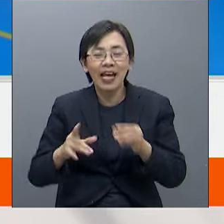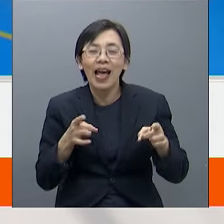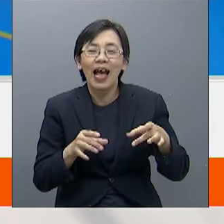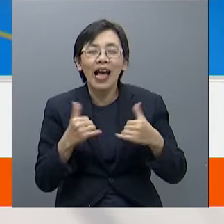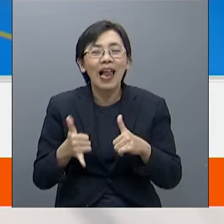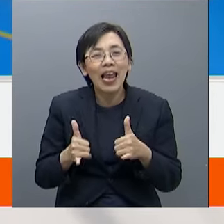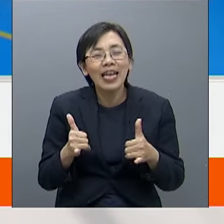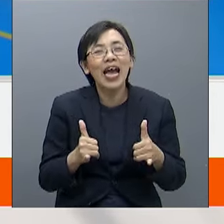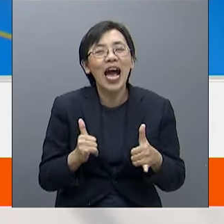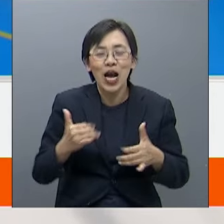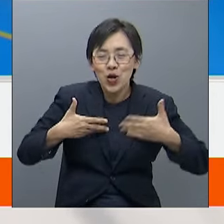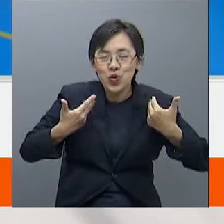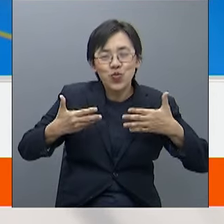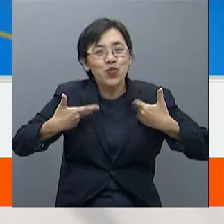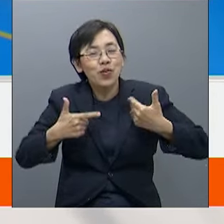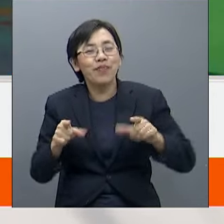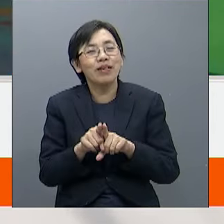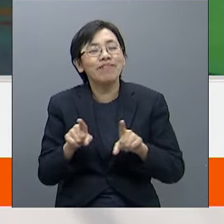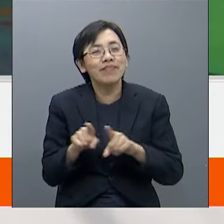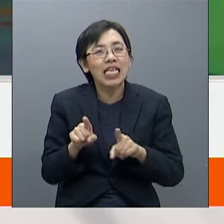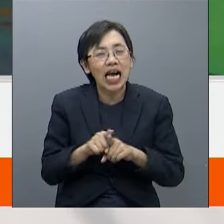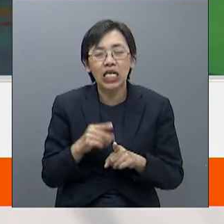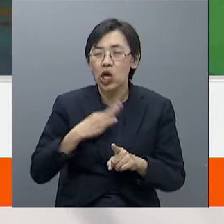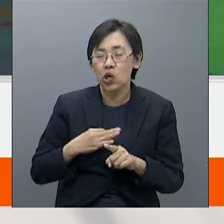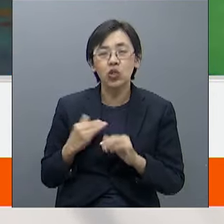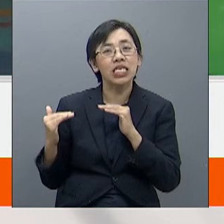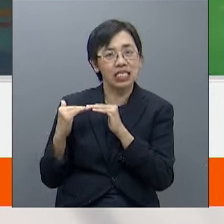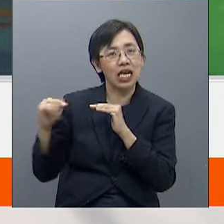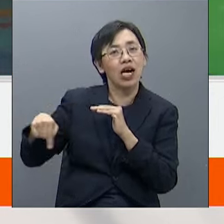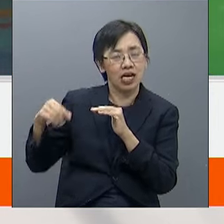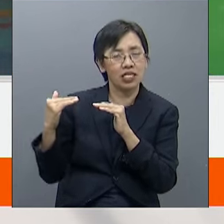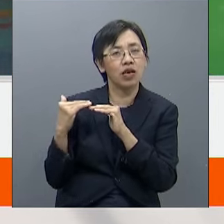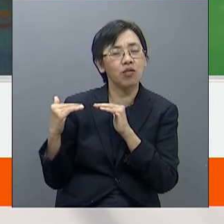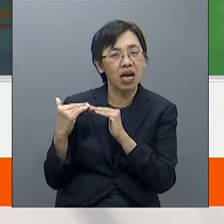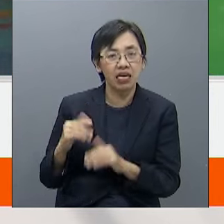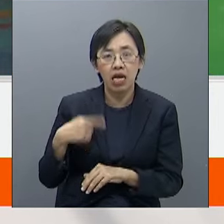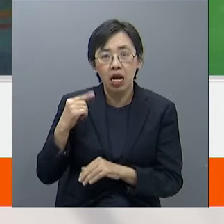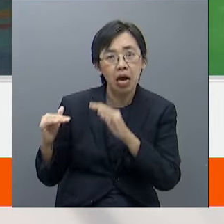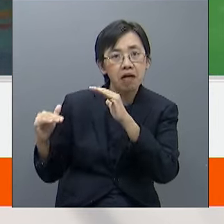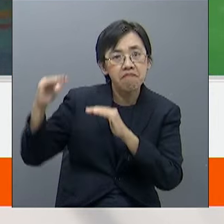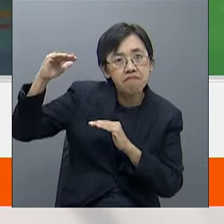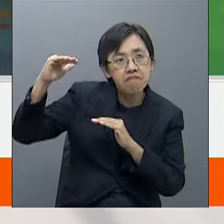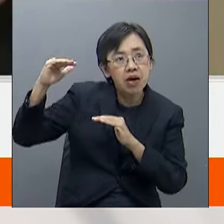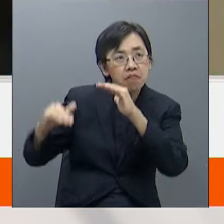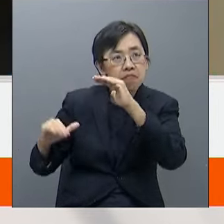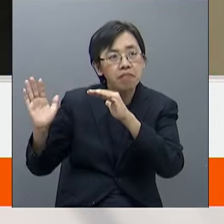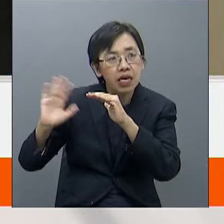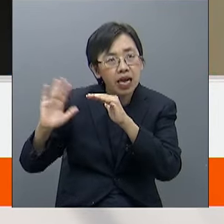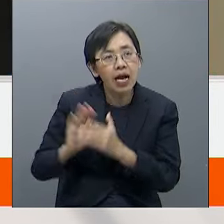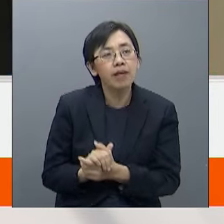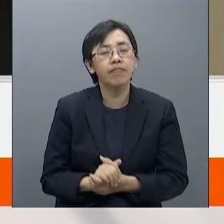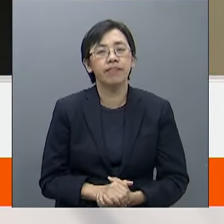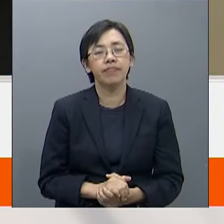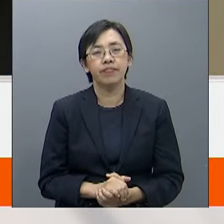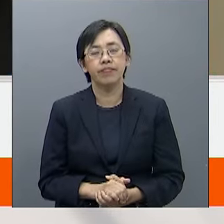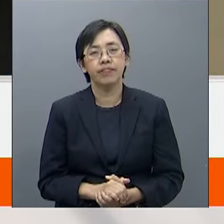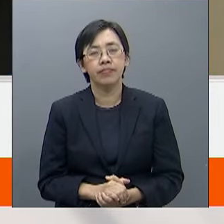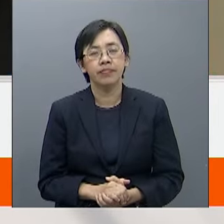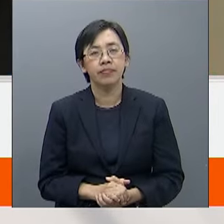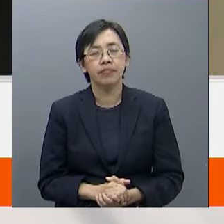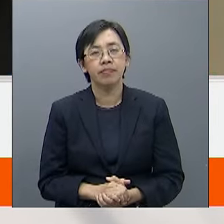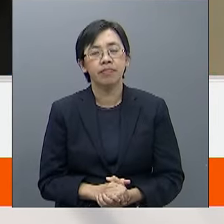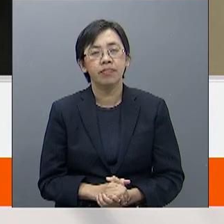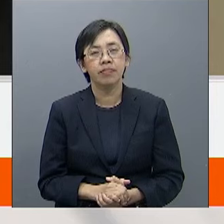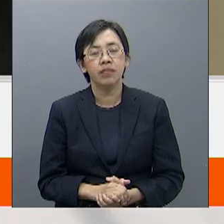ที่ทั้งสองฝ่ายรู้สึกว่ามันอยู่ในภาวะที่เราเท่ากันไม่มีฝ่ายใดฝ่ายหนึ่งมี power เหนืออีกฝ่ายหนึ่งอีก